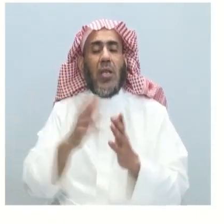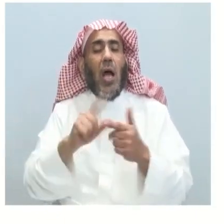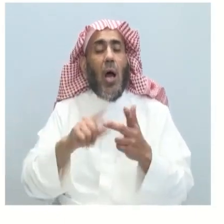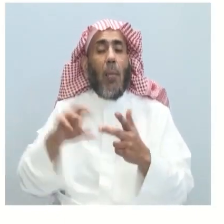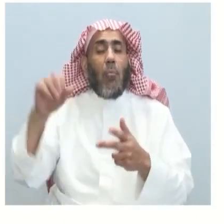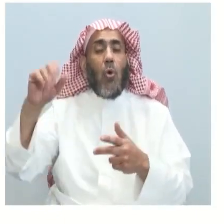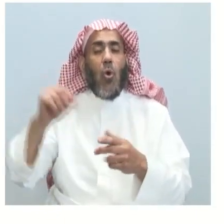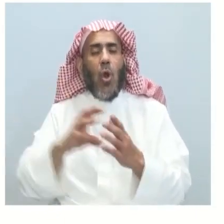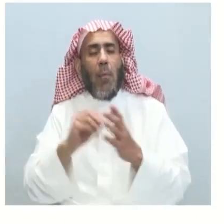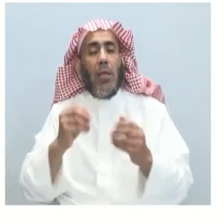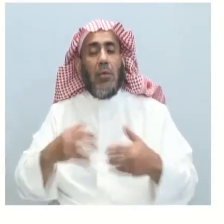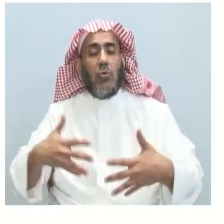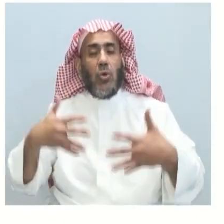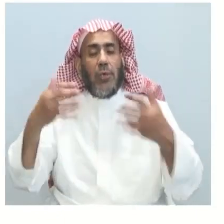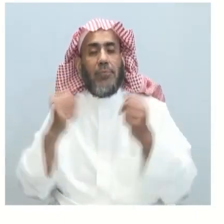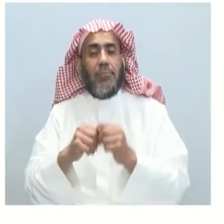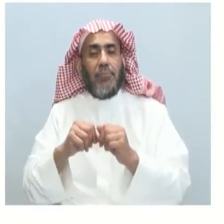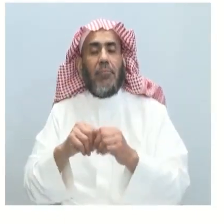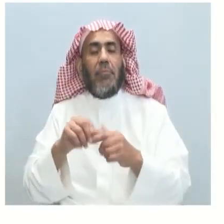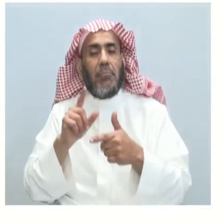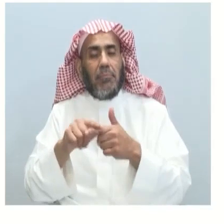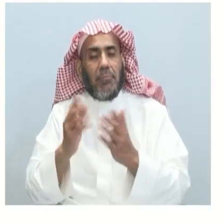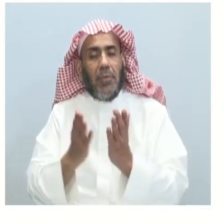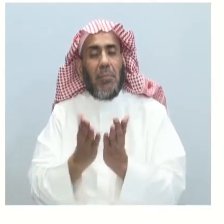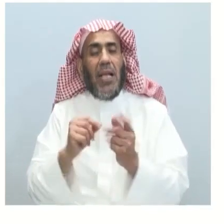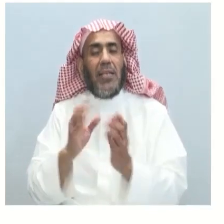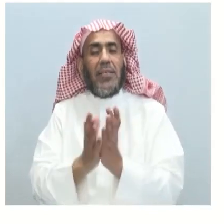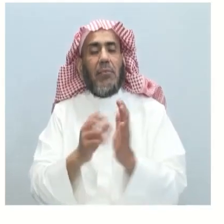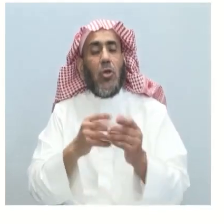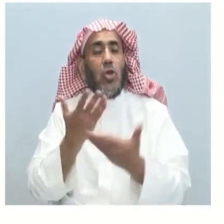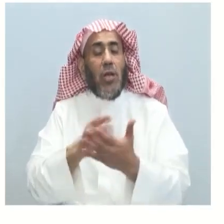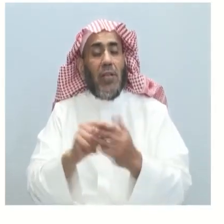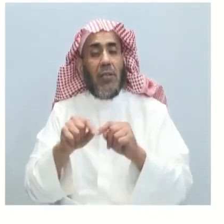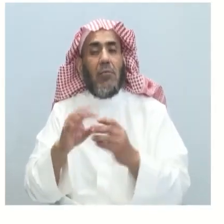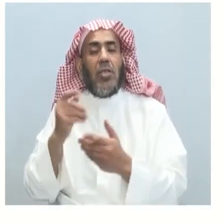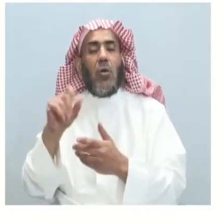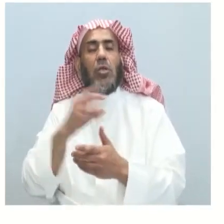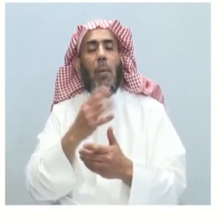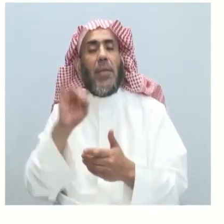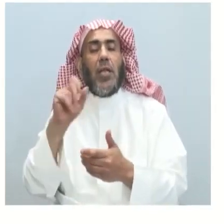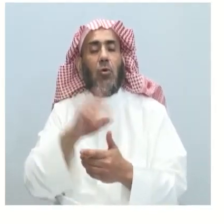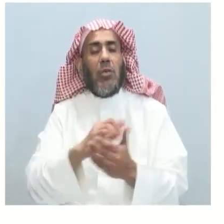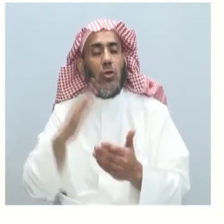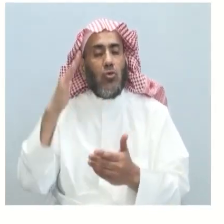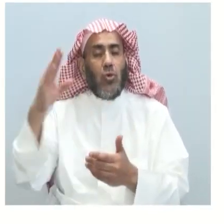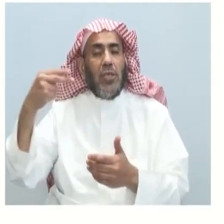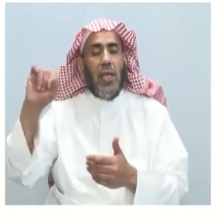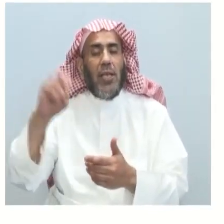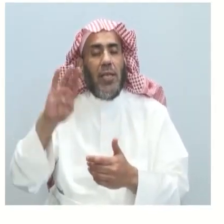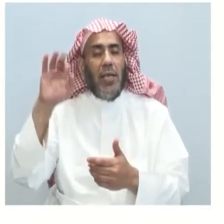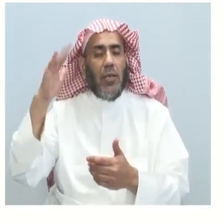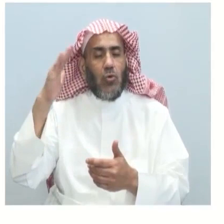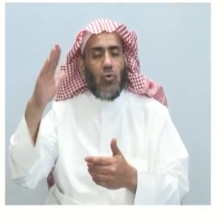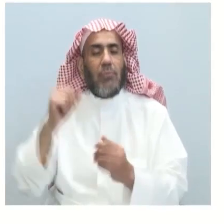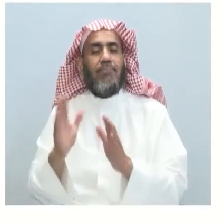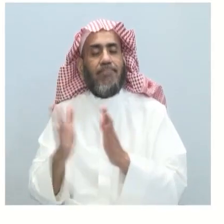او ونماذج من شعراء او شعر هذه المدارس طبعا نشارك في تقديم هذا الدرس في لغه الاشاره الاستاذ محمد القبيشي